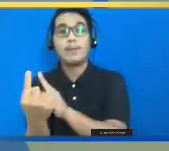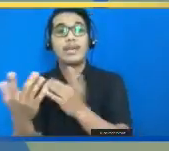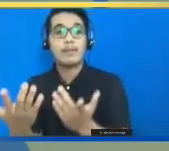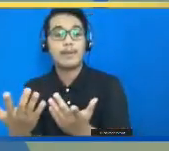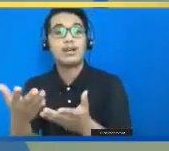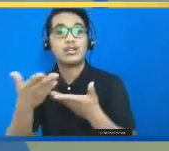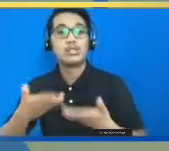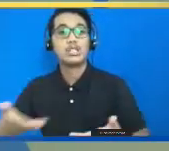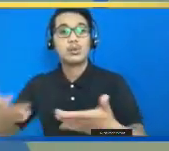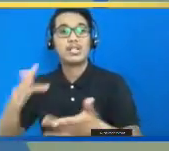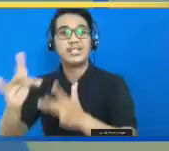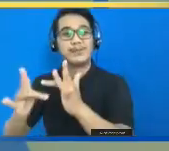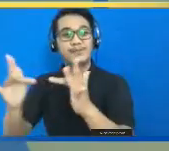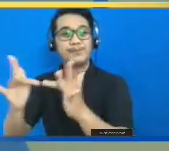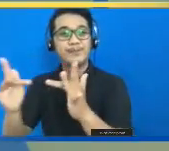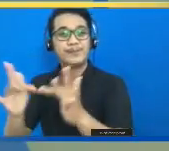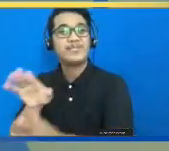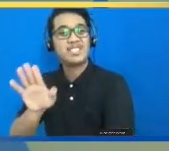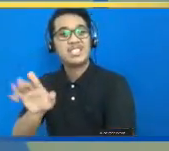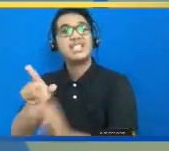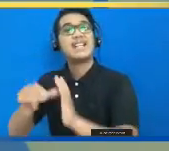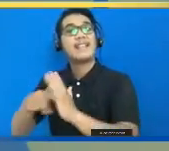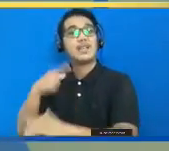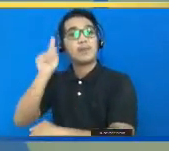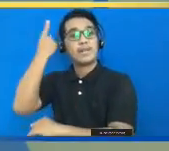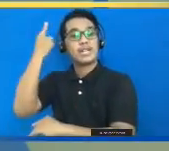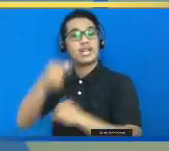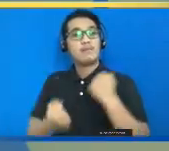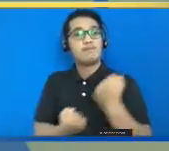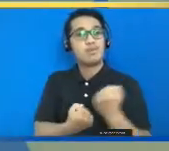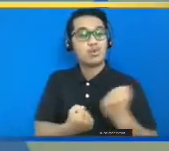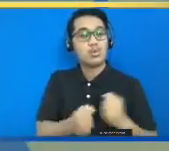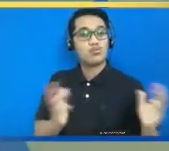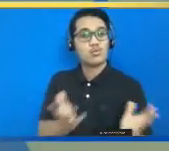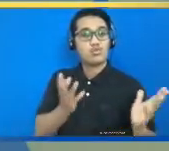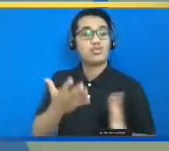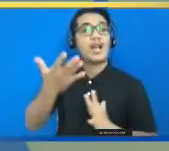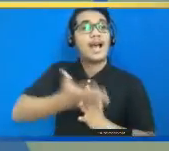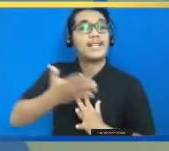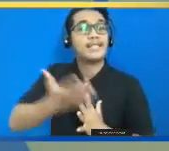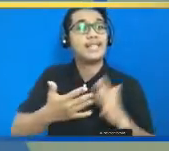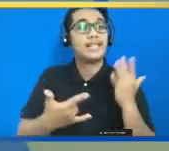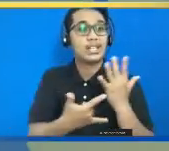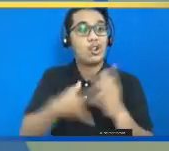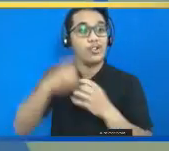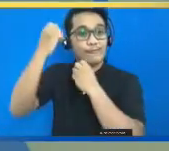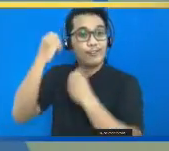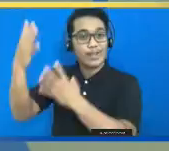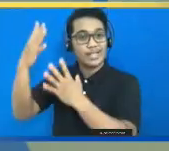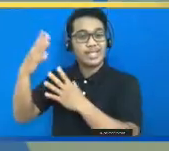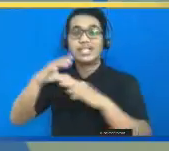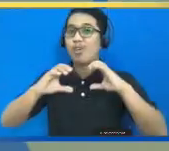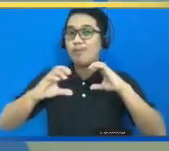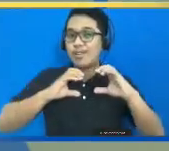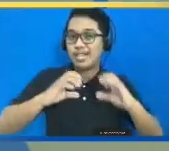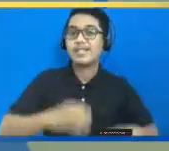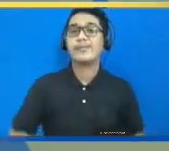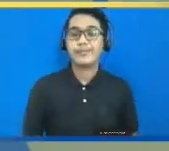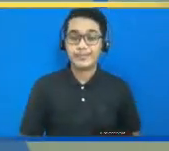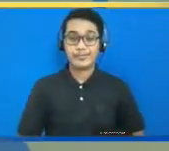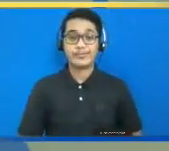8934868015024 juga mendorong pemerataan infrastruktur wur dan akses teknologi informasi dan komunikasi